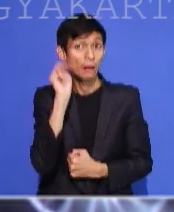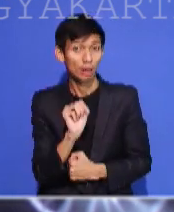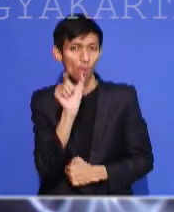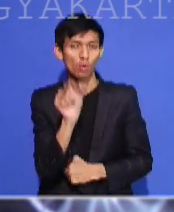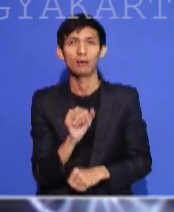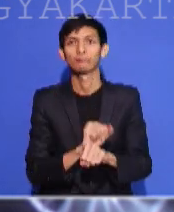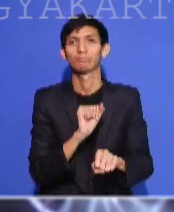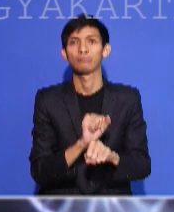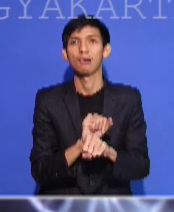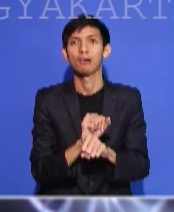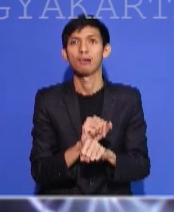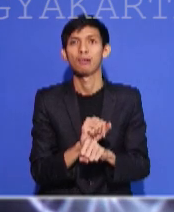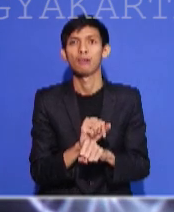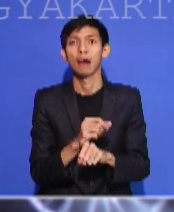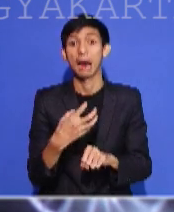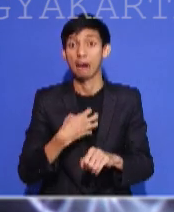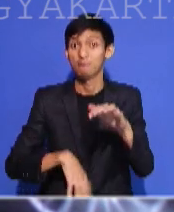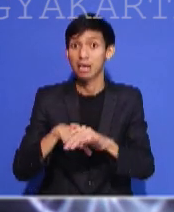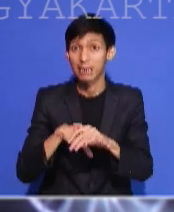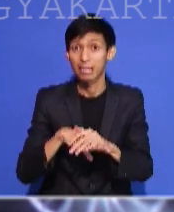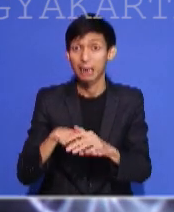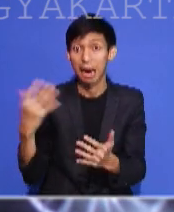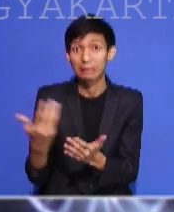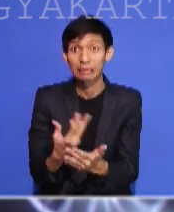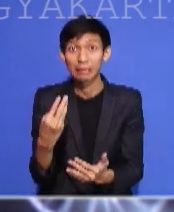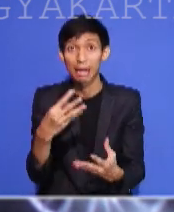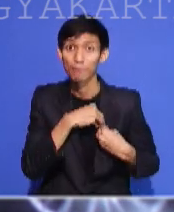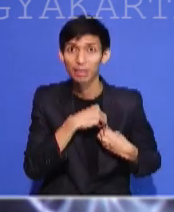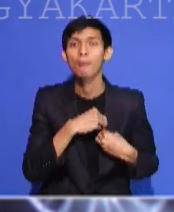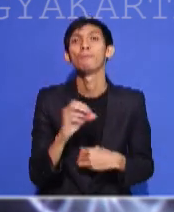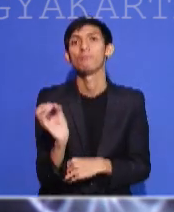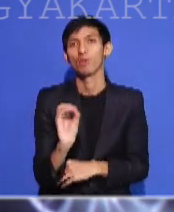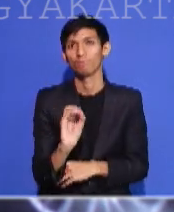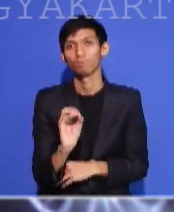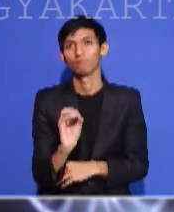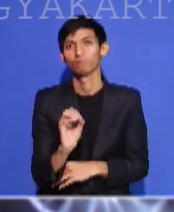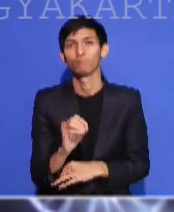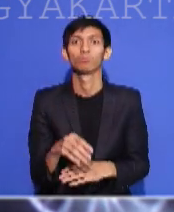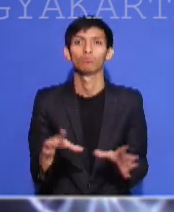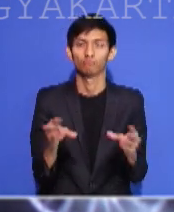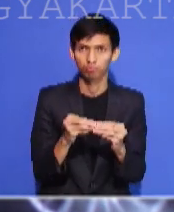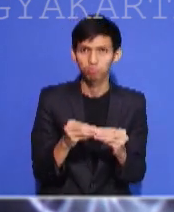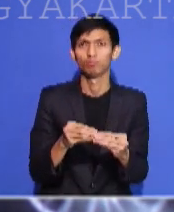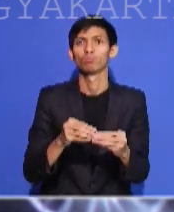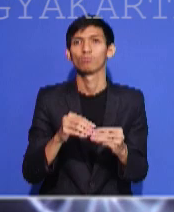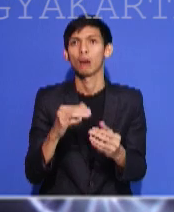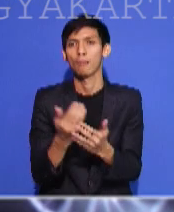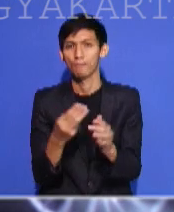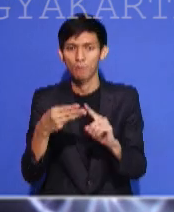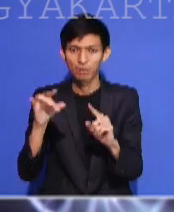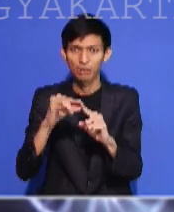yang belum terpenuhi seperti gaji bonus dan iuran BPJS yang belum dibayarkan dengan total tuntutan yang diajukan mencapai